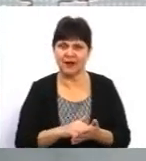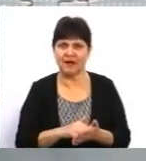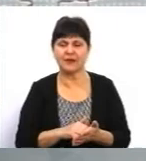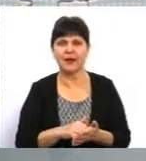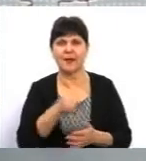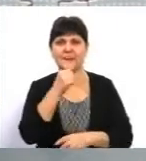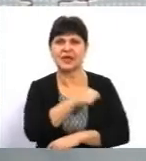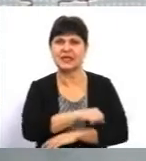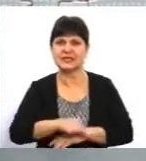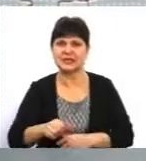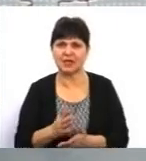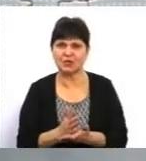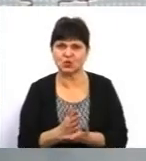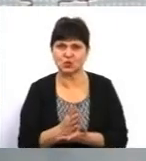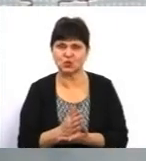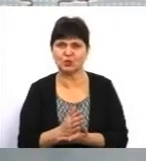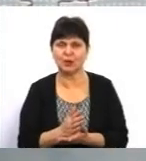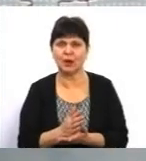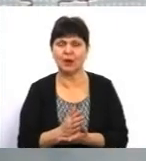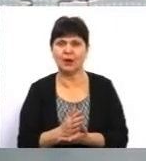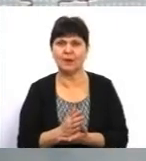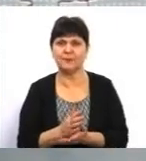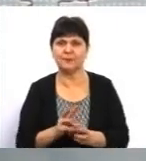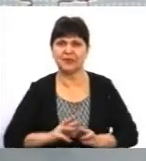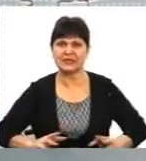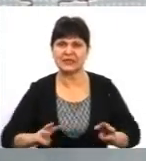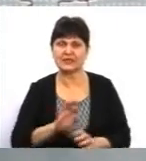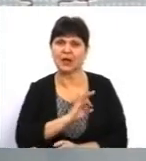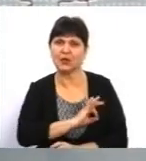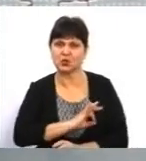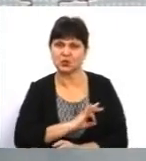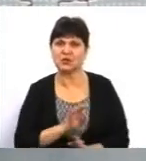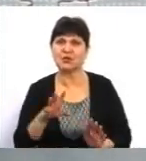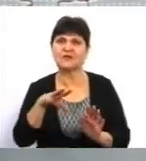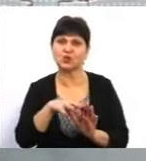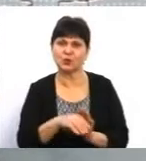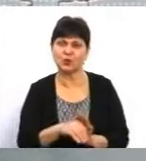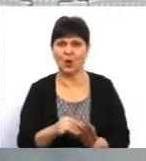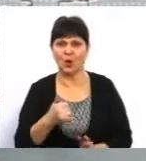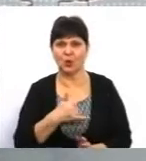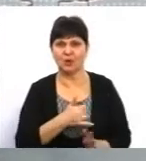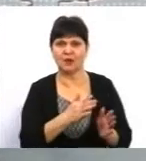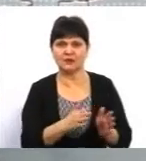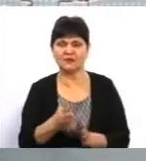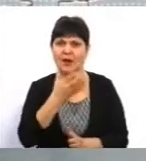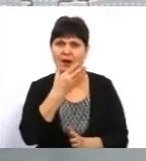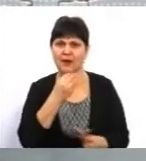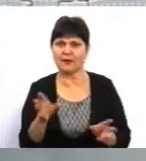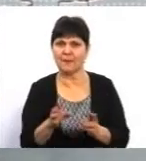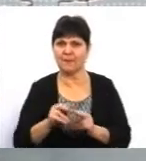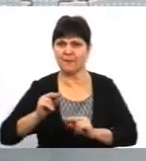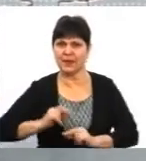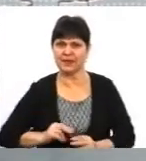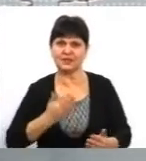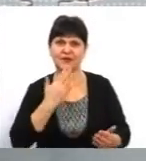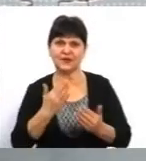служба і Міністерство юстиції в тому числі, в нас налагоджені дуже гарні партнерські відносини. В нас